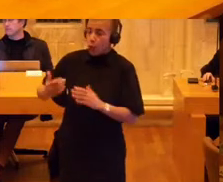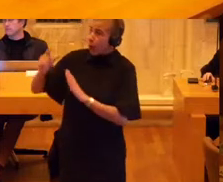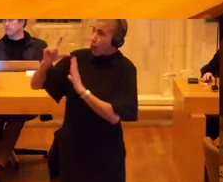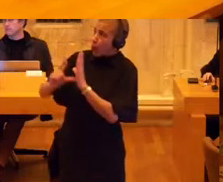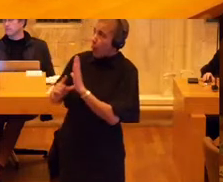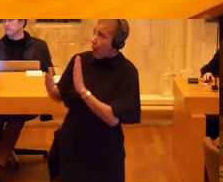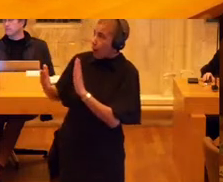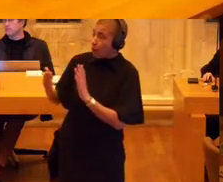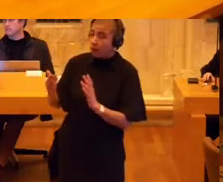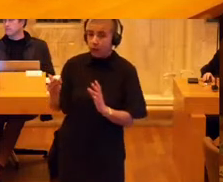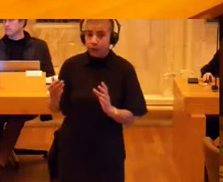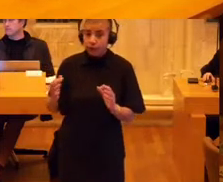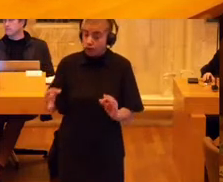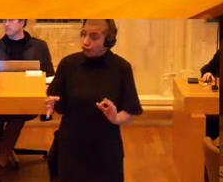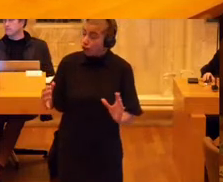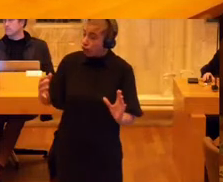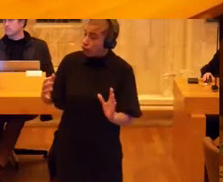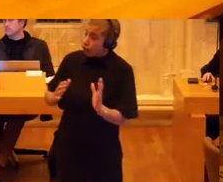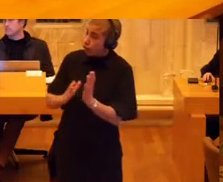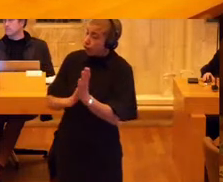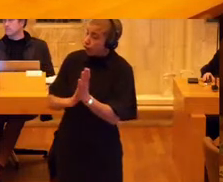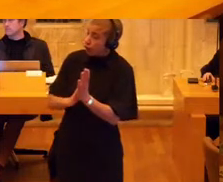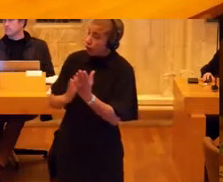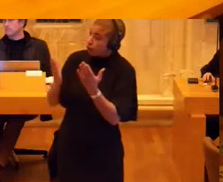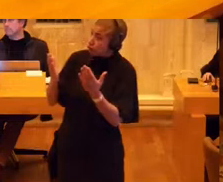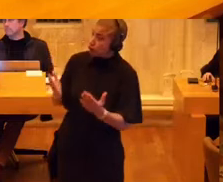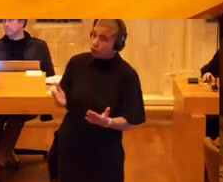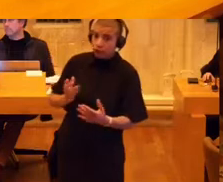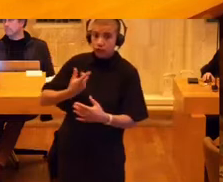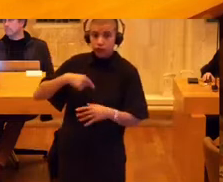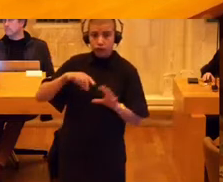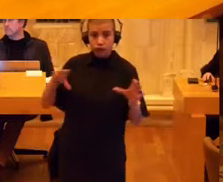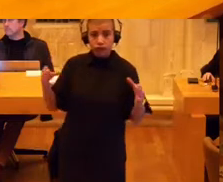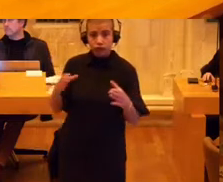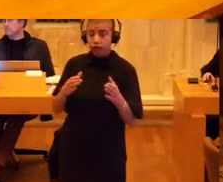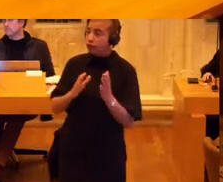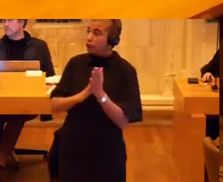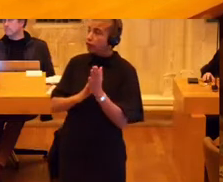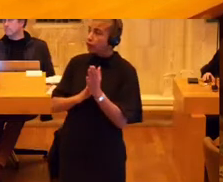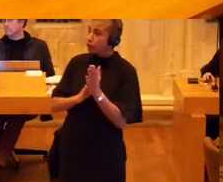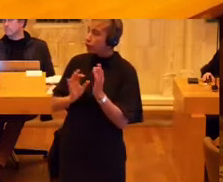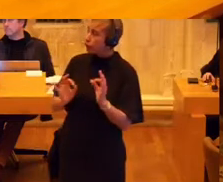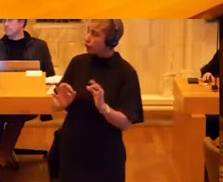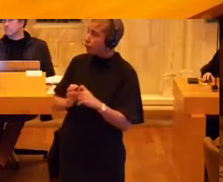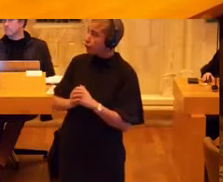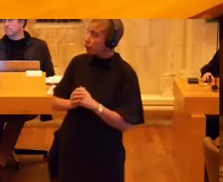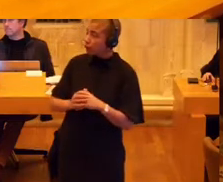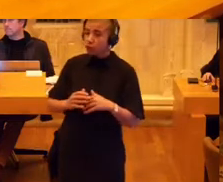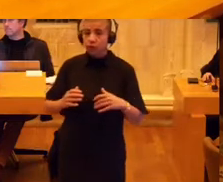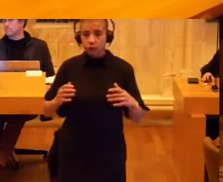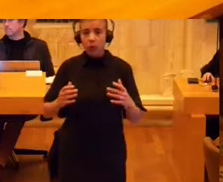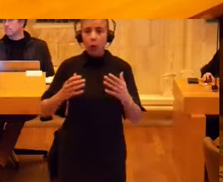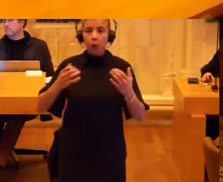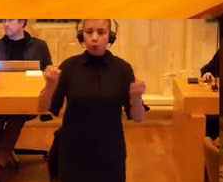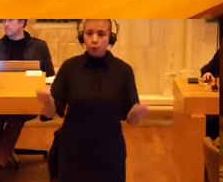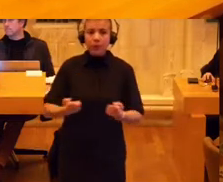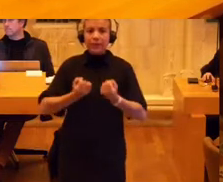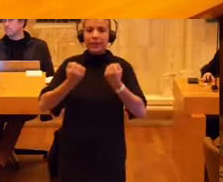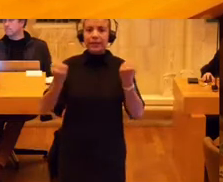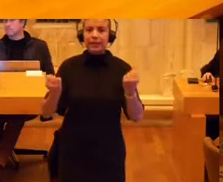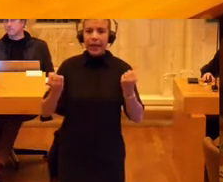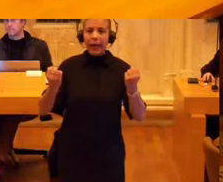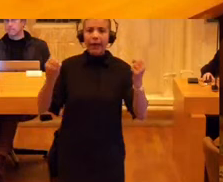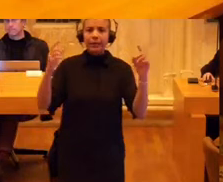démarche vertueuse dont on peut se féliciter. Plus la publicité est restreinte, eh bien, plus cela bénéficie aux